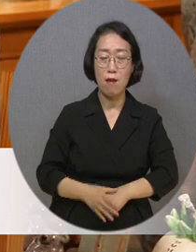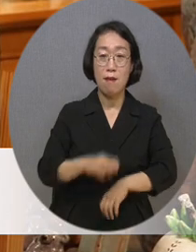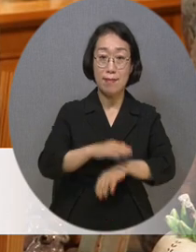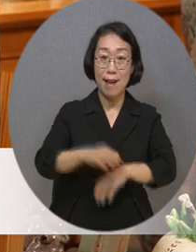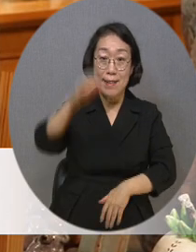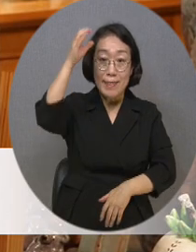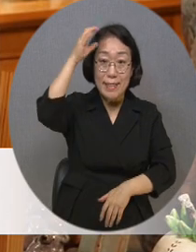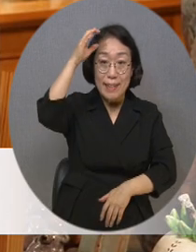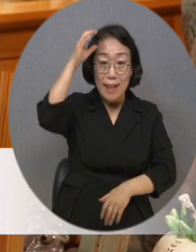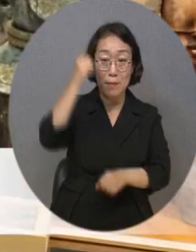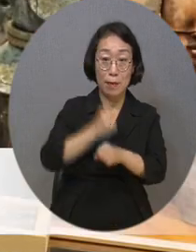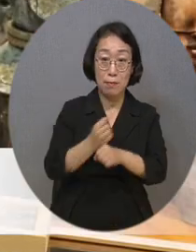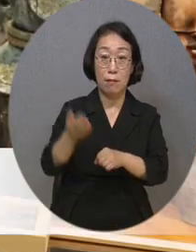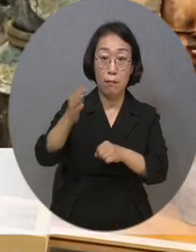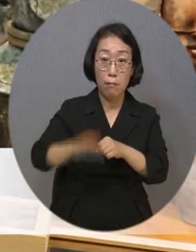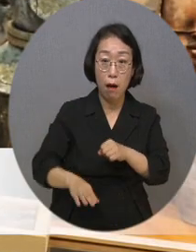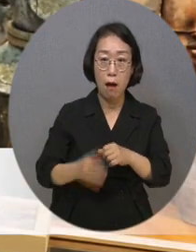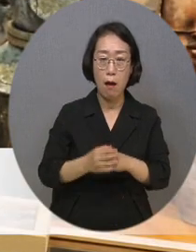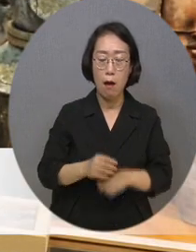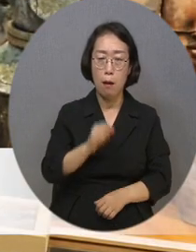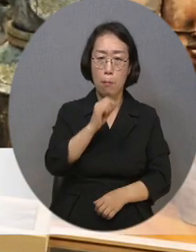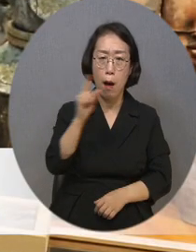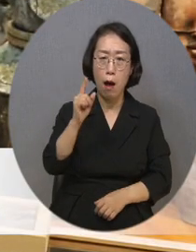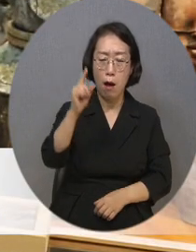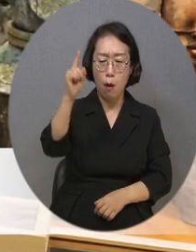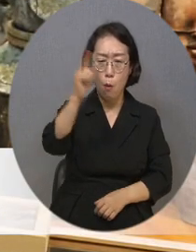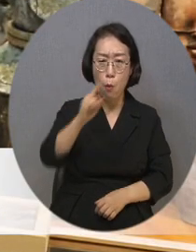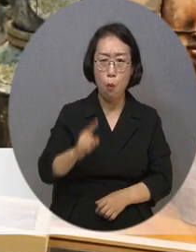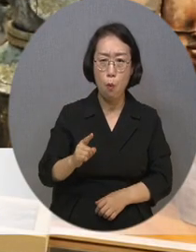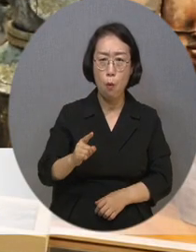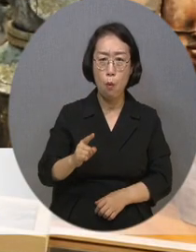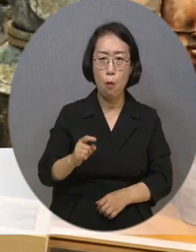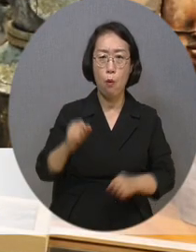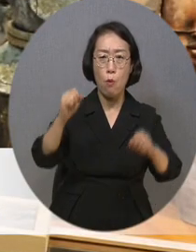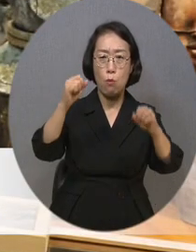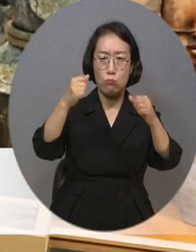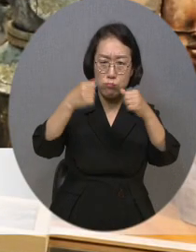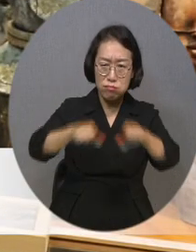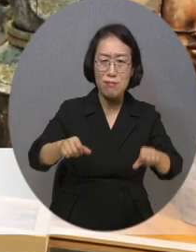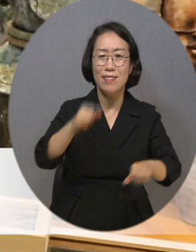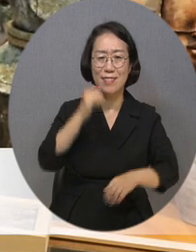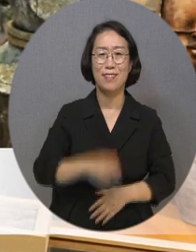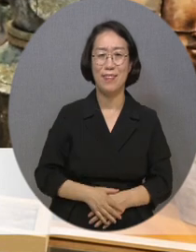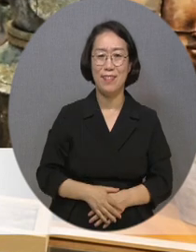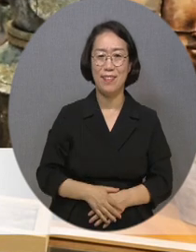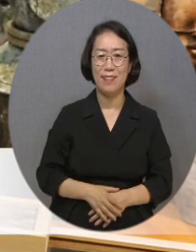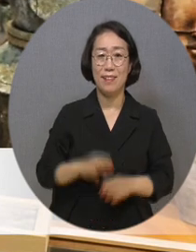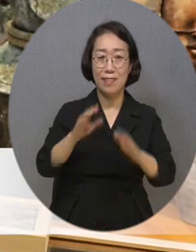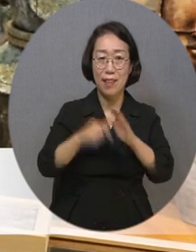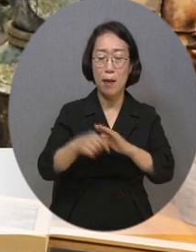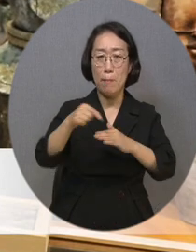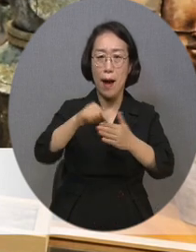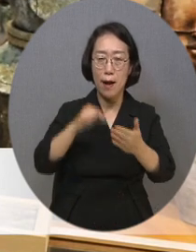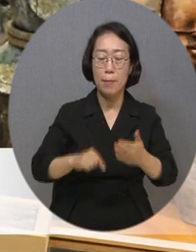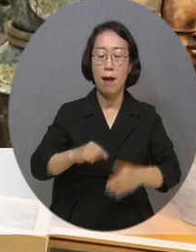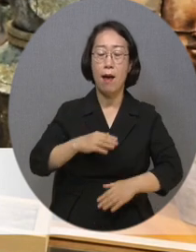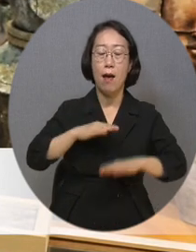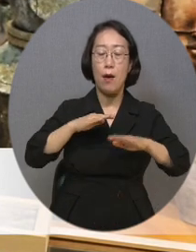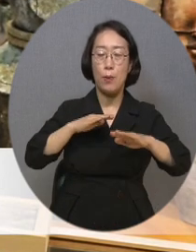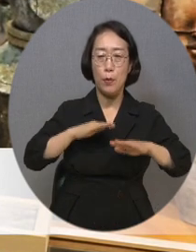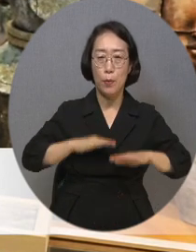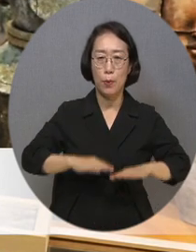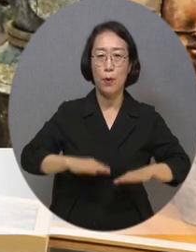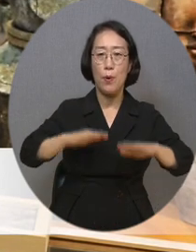하고 넣었지만 그 작품이 망가지거나 깨졌을 때도 있거든요. 근데 그럴 때 마음을 다스리는 게